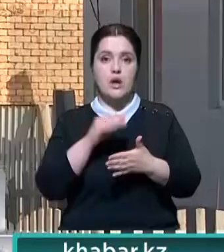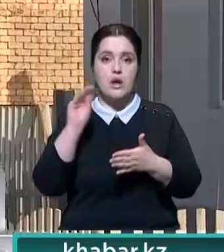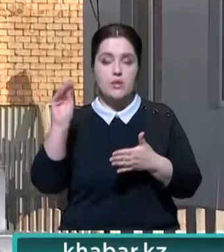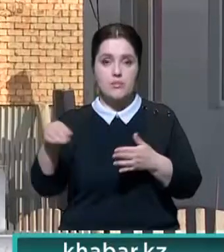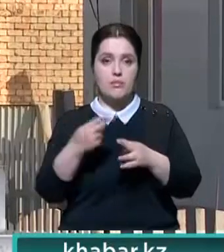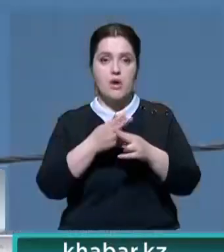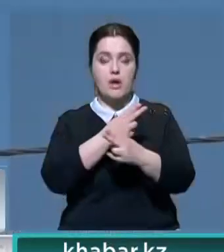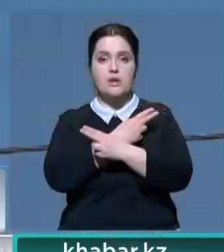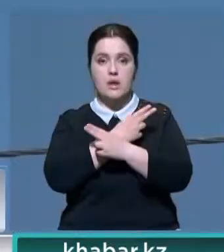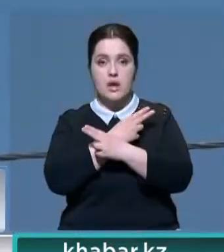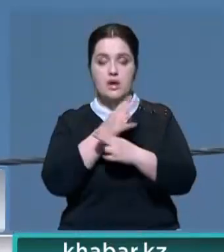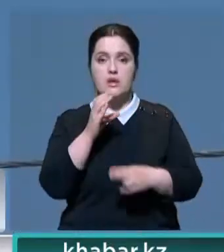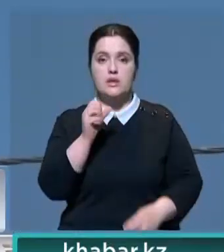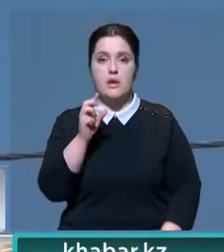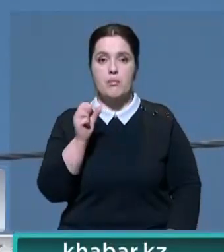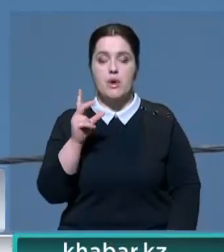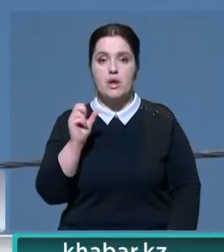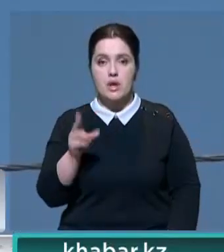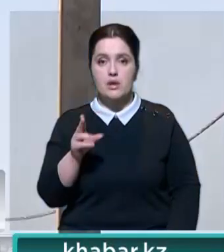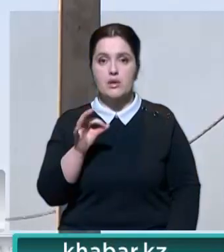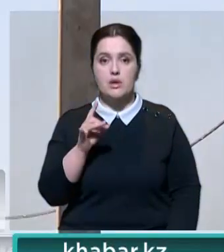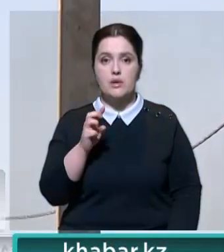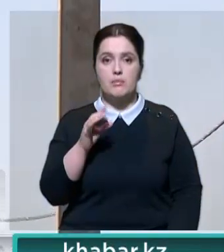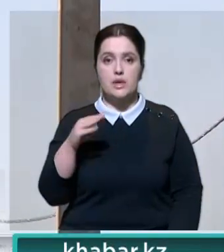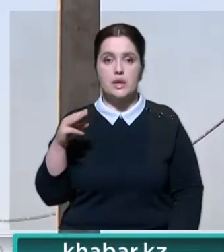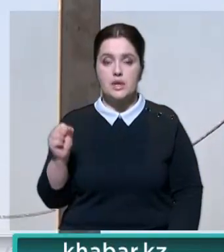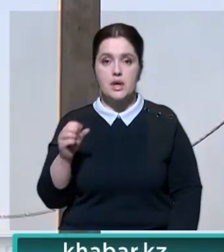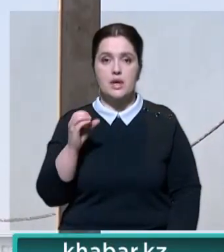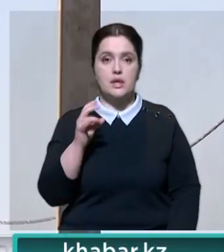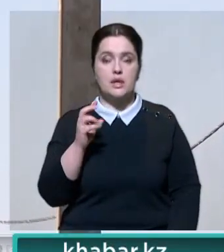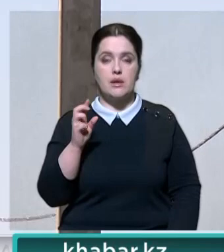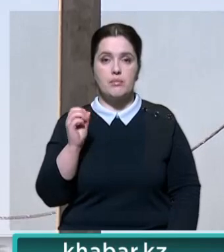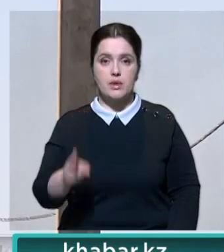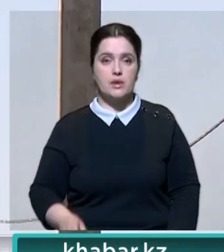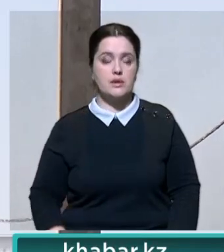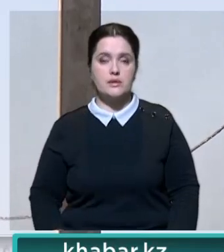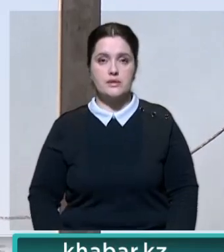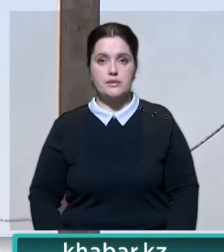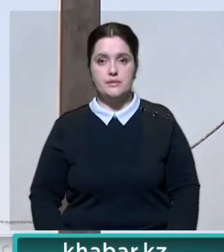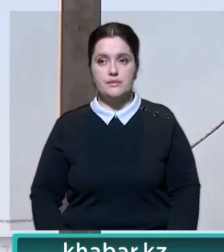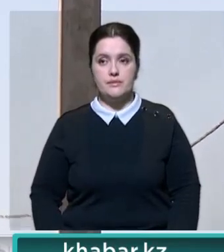пригородных дачных поселков Сабалак, Орбита и Енбек. Кристина Алмазкызы, Ханалиев, Кызылорда, Хабар.